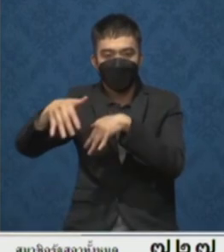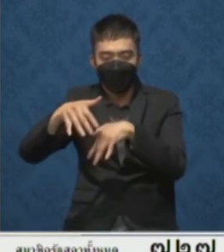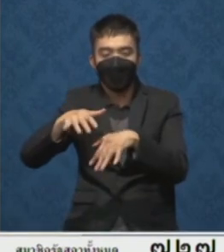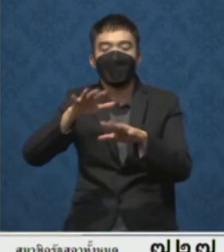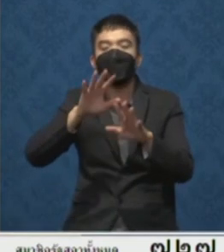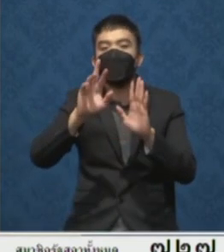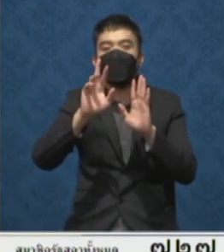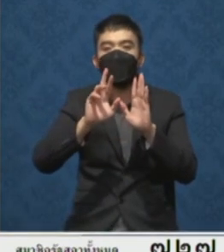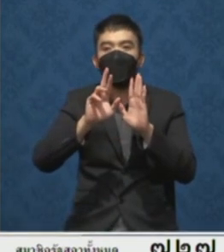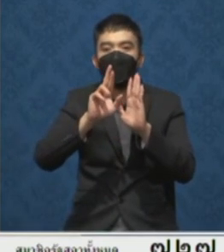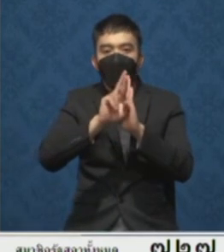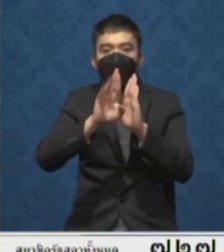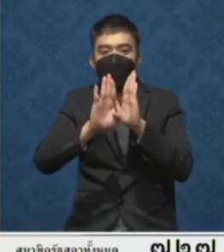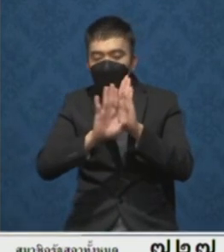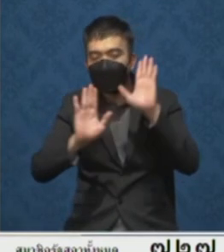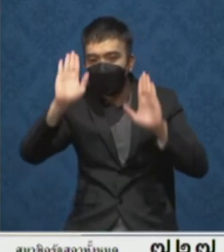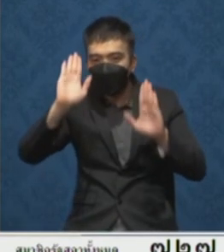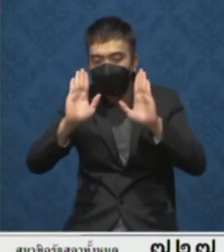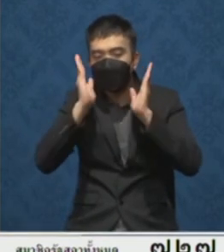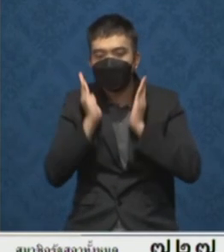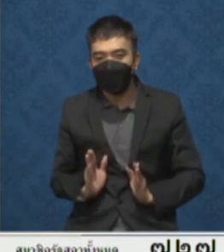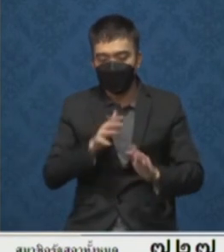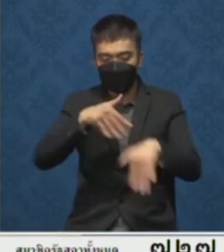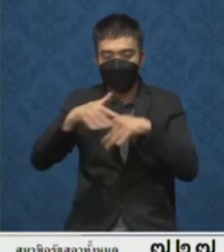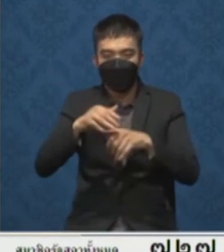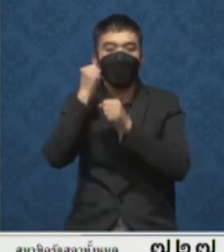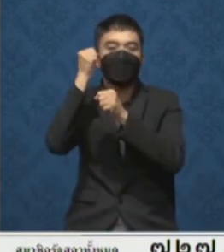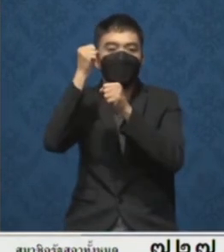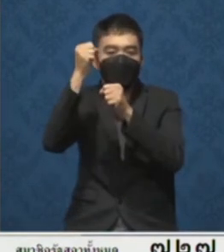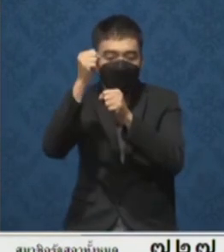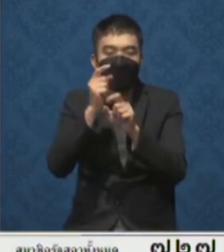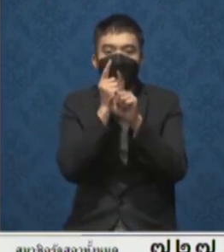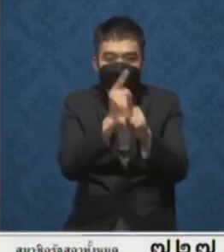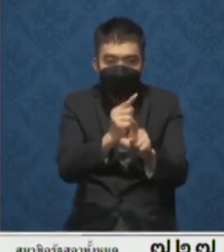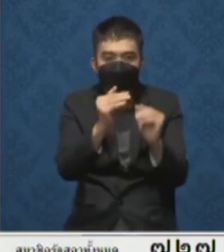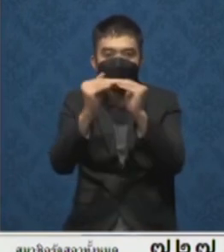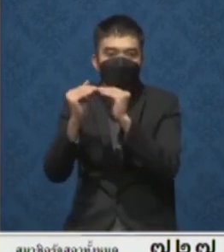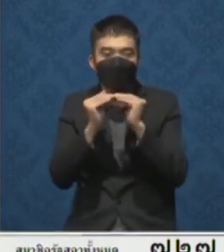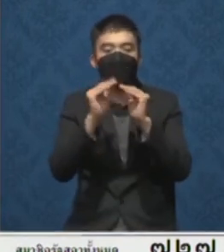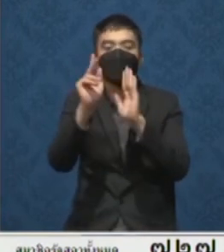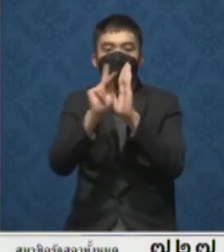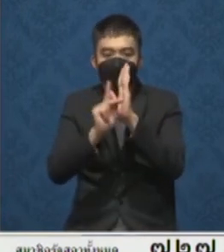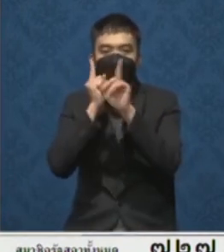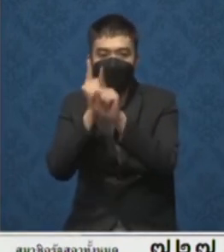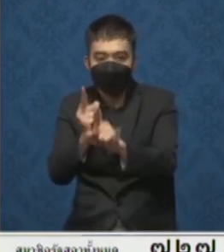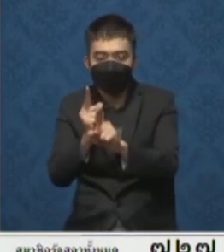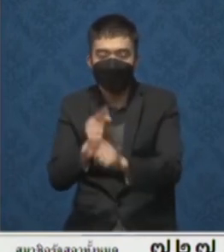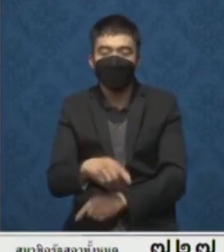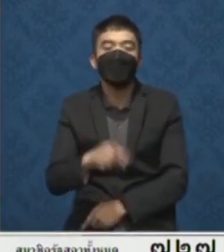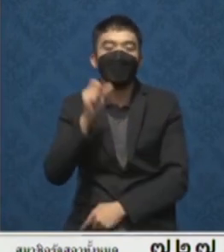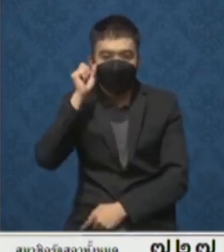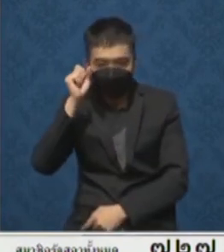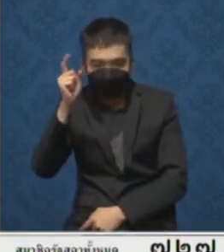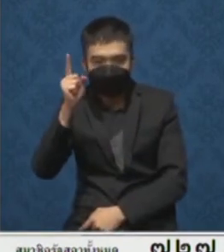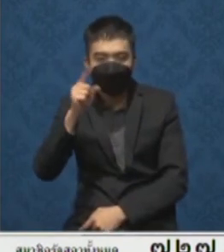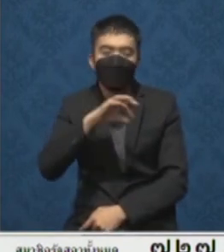ชาธิปไตยนะคะที่ประชาชนสามารถทำได้ตามสิทธิ์ค่ะดิฉันเข้าใจถึงความเจ็บปวดนะคะของนักโทษทางการ